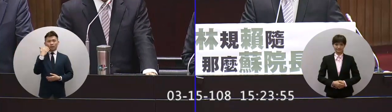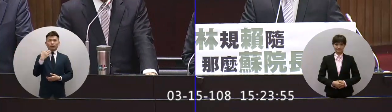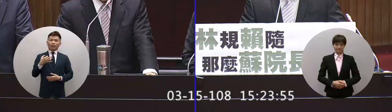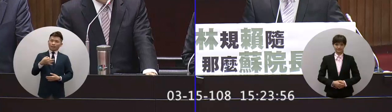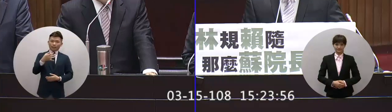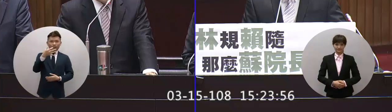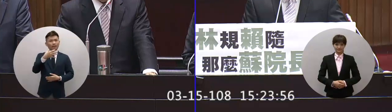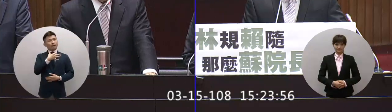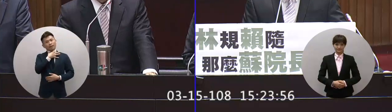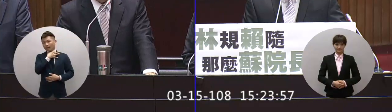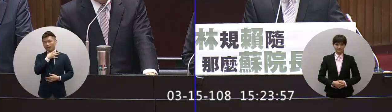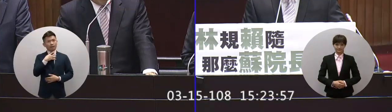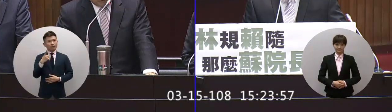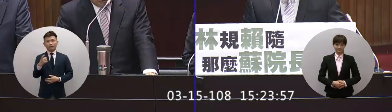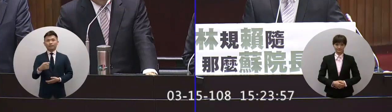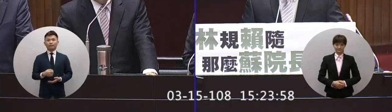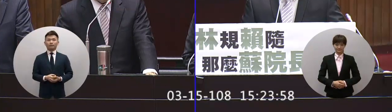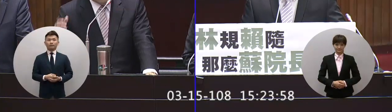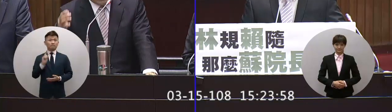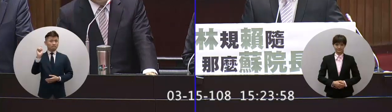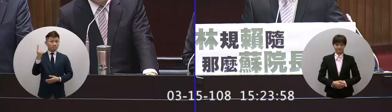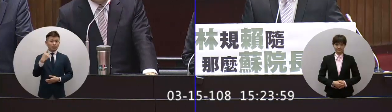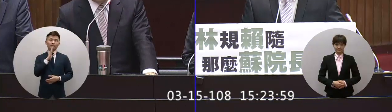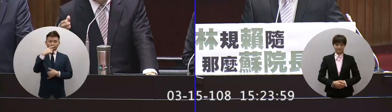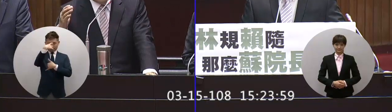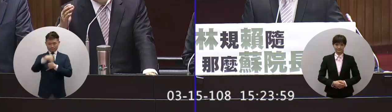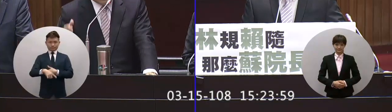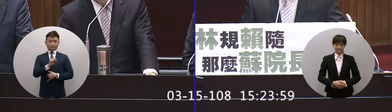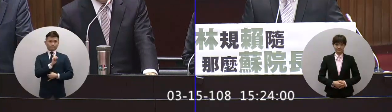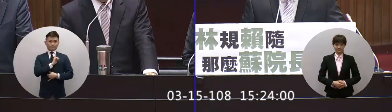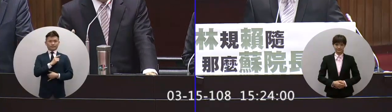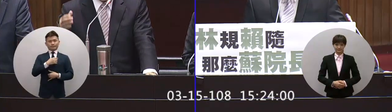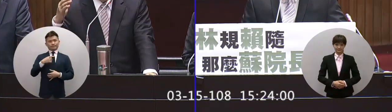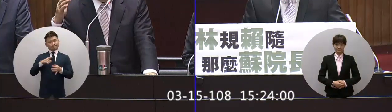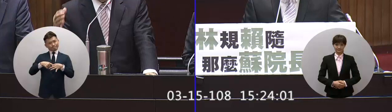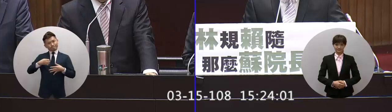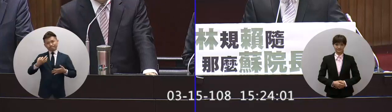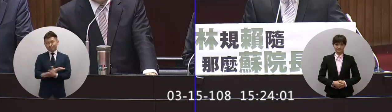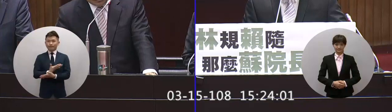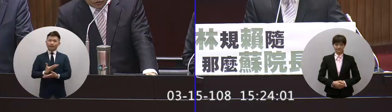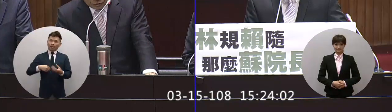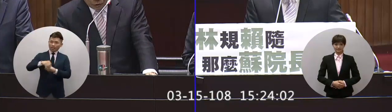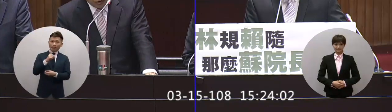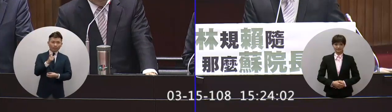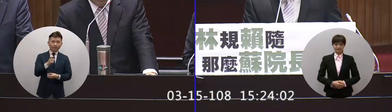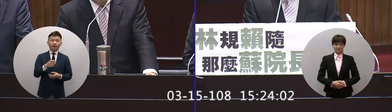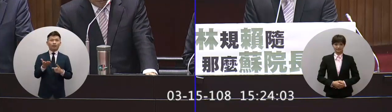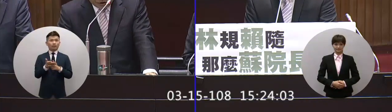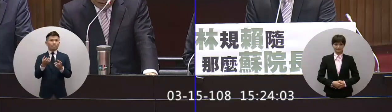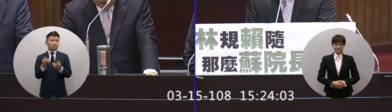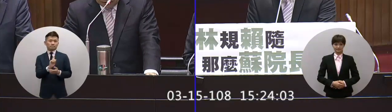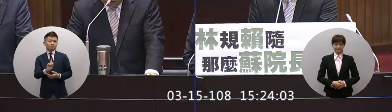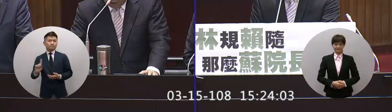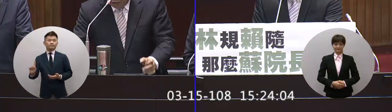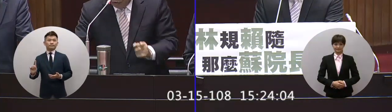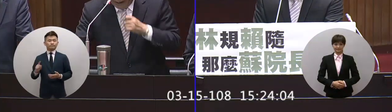难行，是来自于个人的能力也好，或者是有什么状况，我